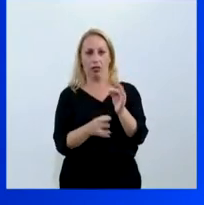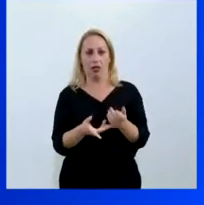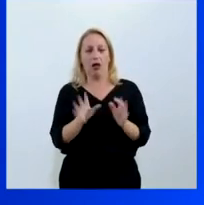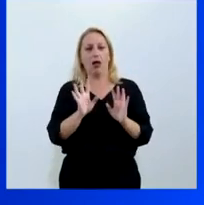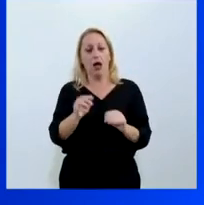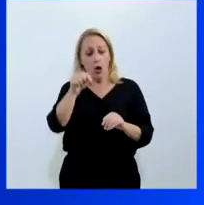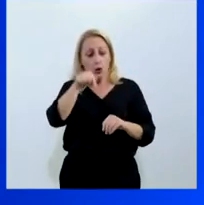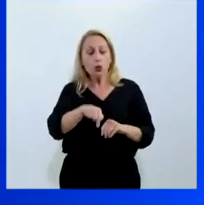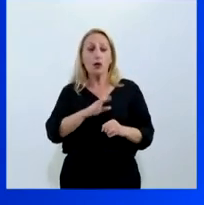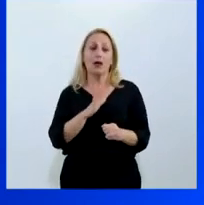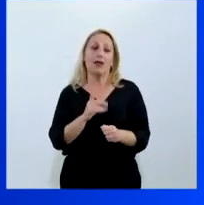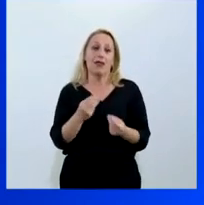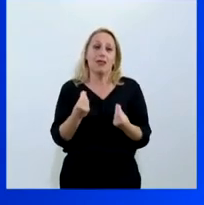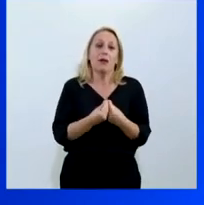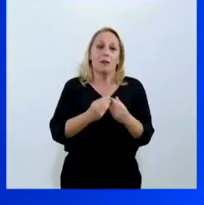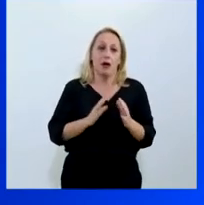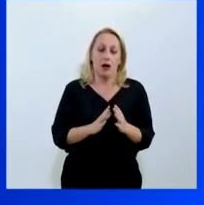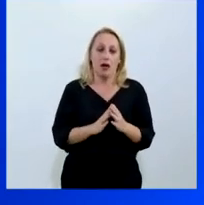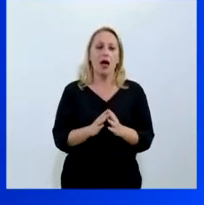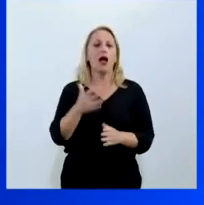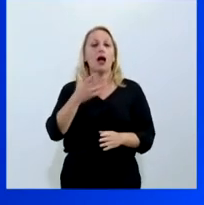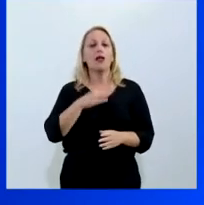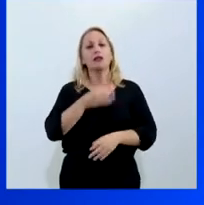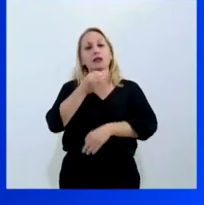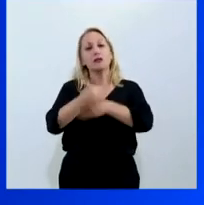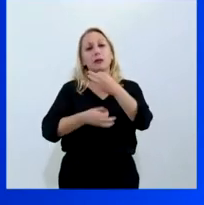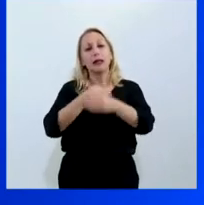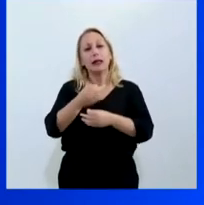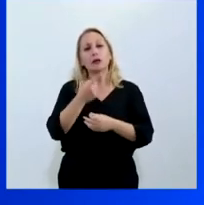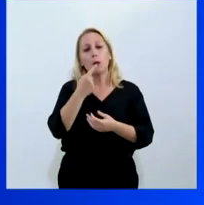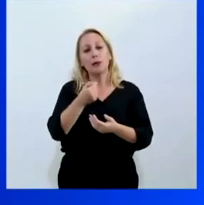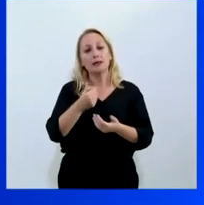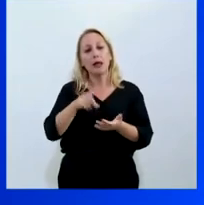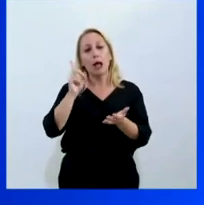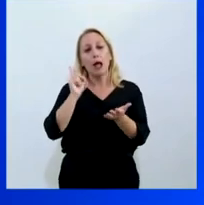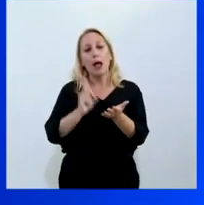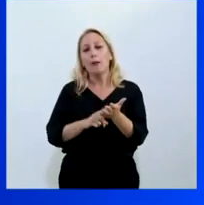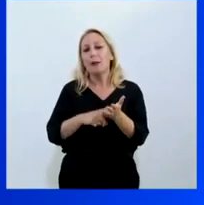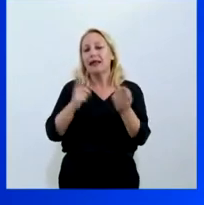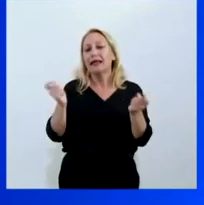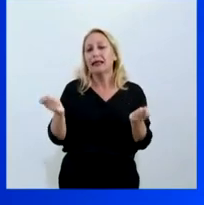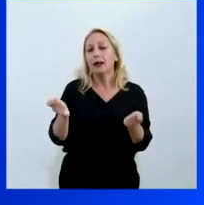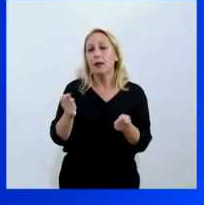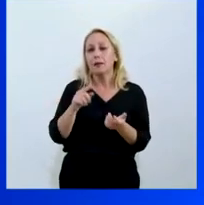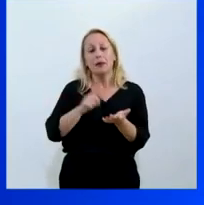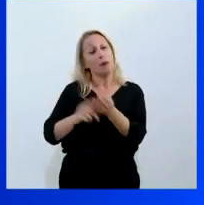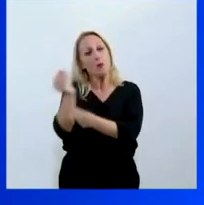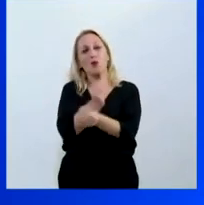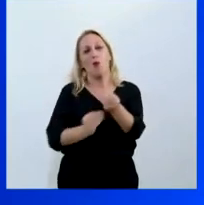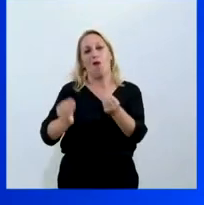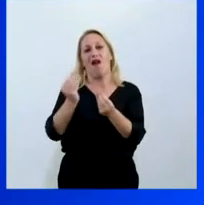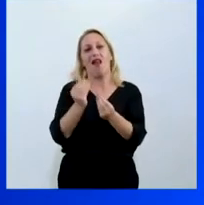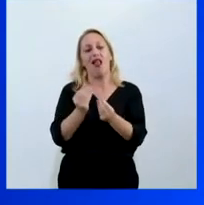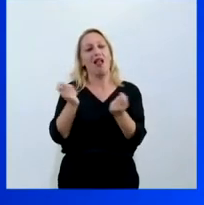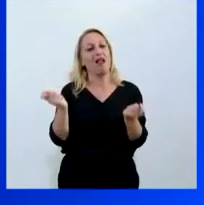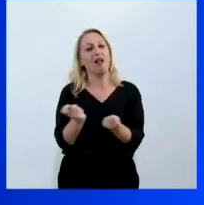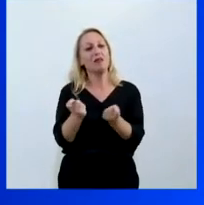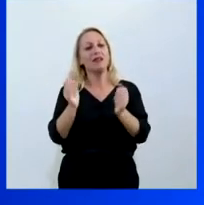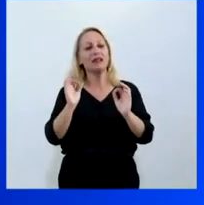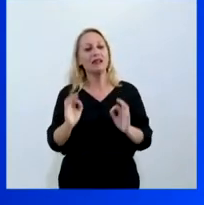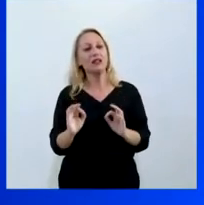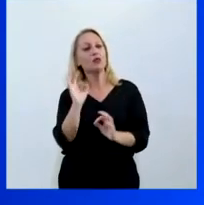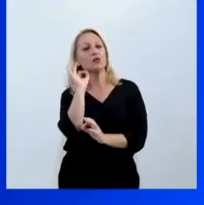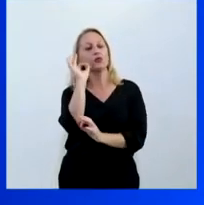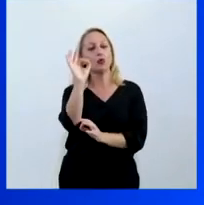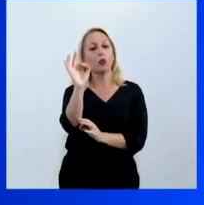προτιμήσω να σας μιλήσω για το τι πρέπει να κάνουμε καλύτερα για να μπορέσουμε να γίνουμε